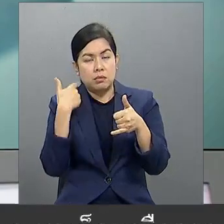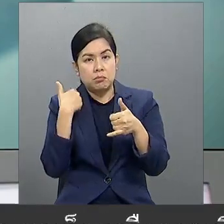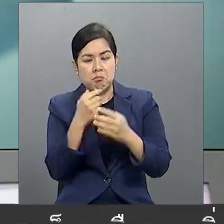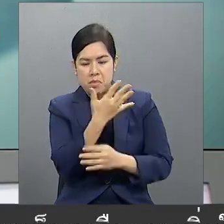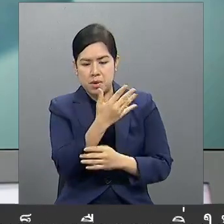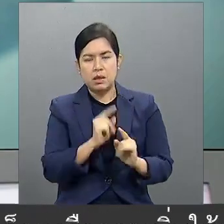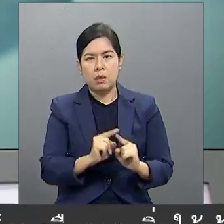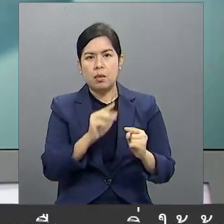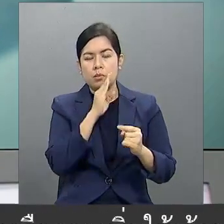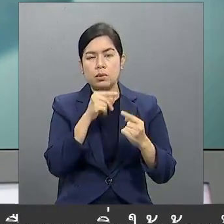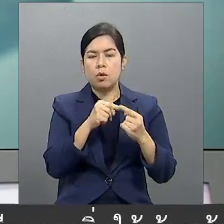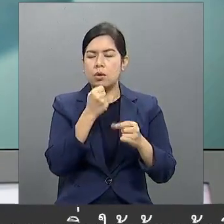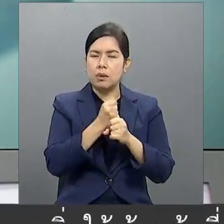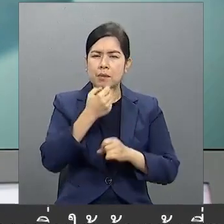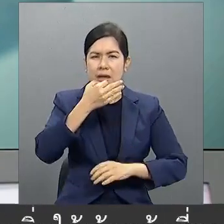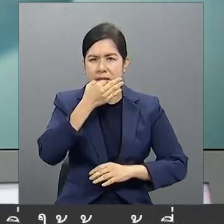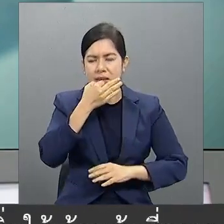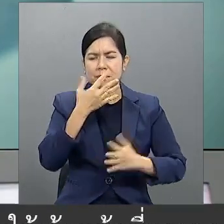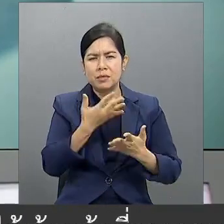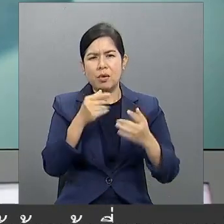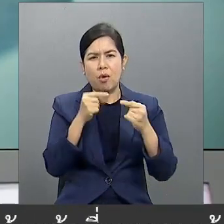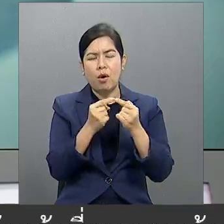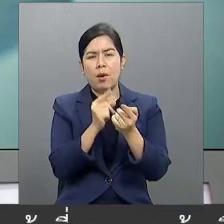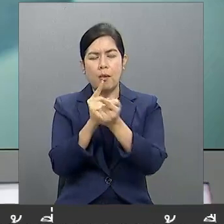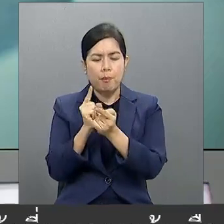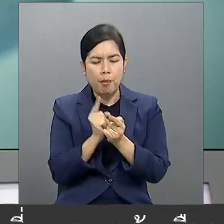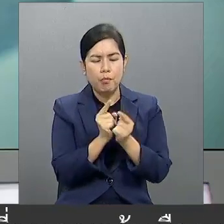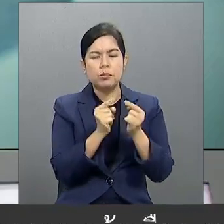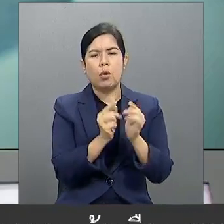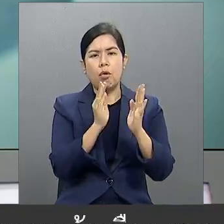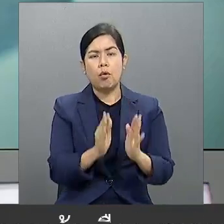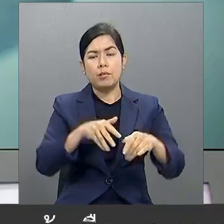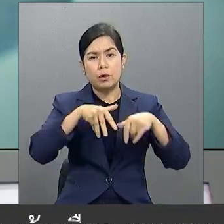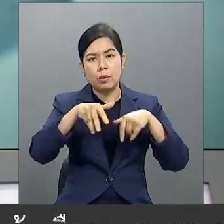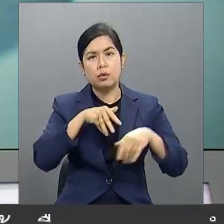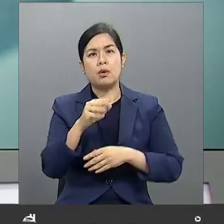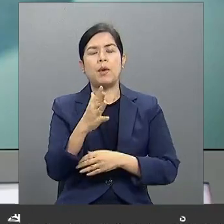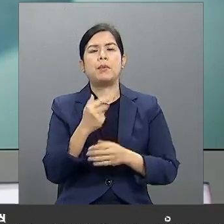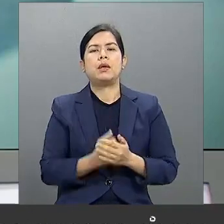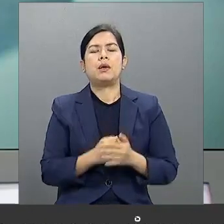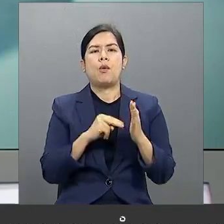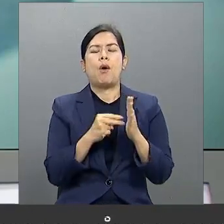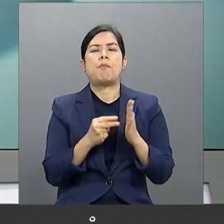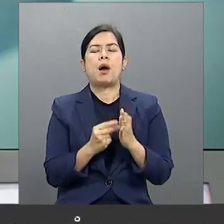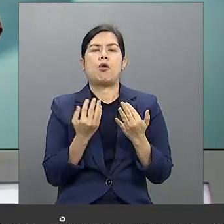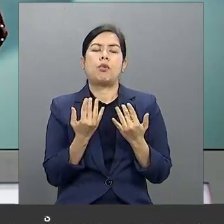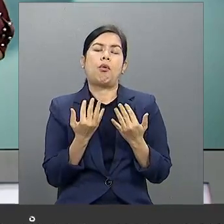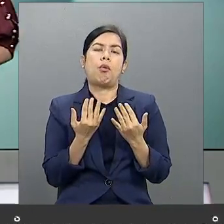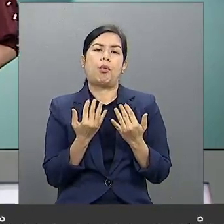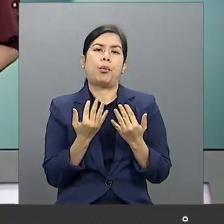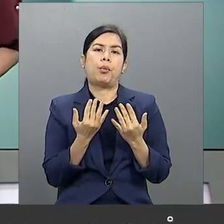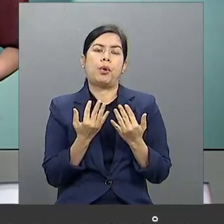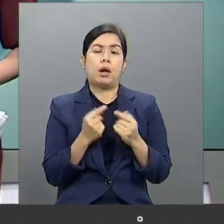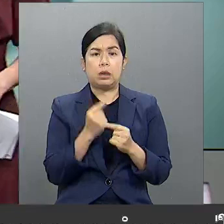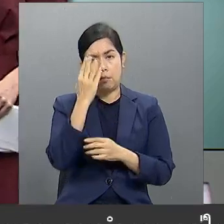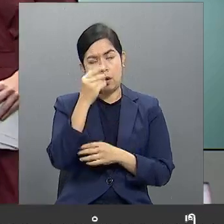งานด่านหน้าไม่ได้พบปะใครมากเขาก็ต้องร้องเพลงรอไปก่อนนะคะเพราะว่าเขาเนี่ยไม่ได้อยู่ในกลุ่ม